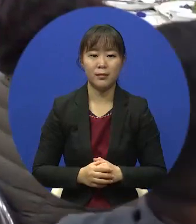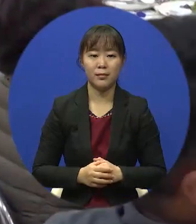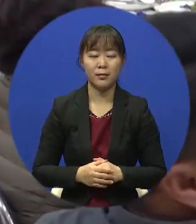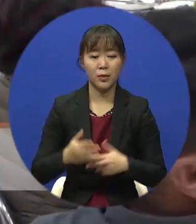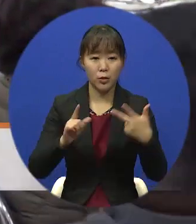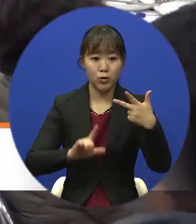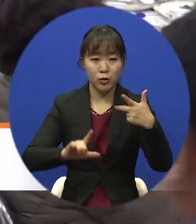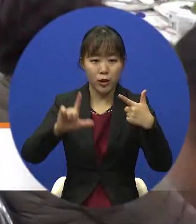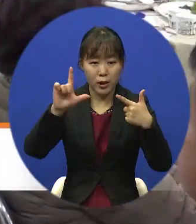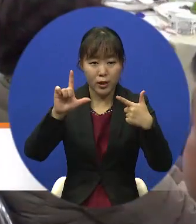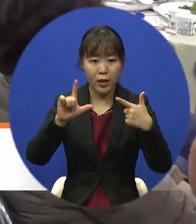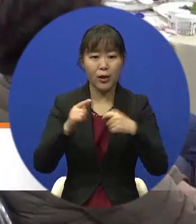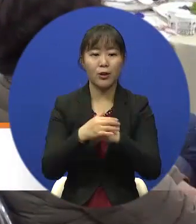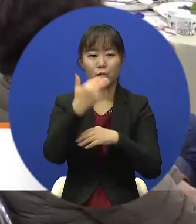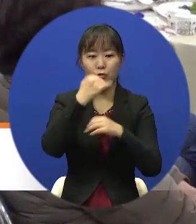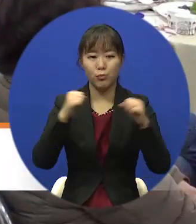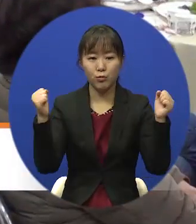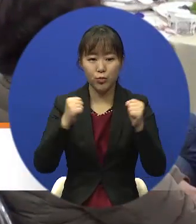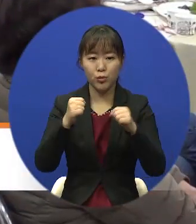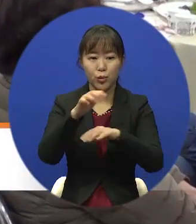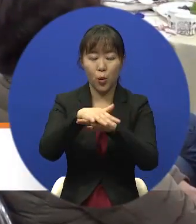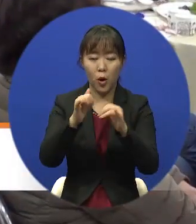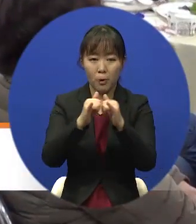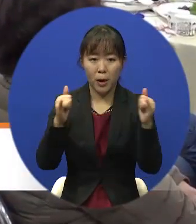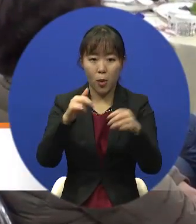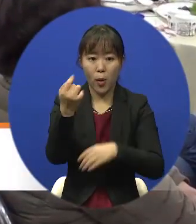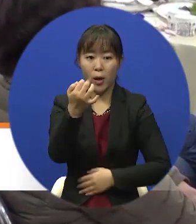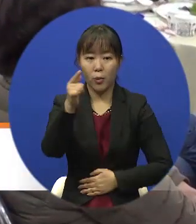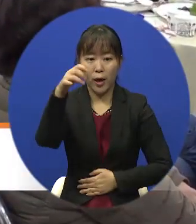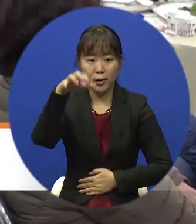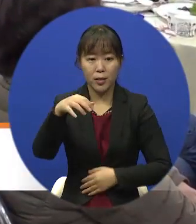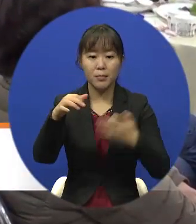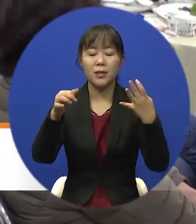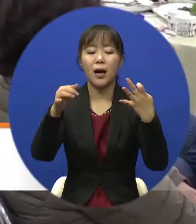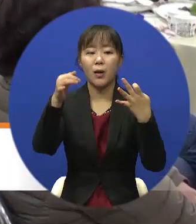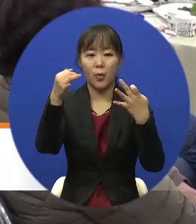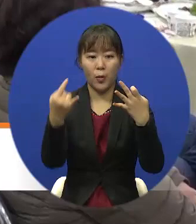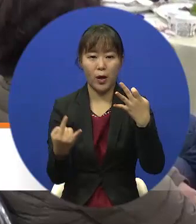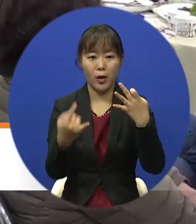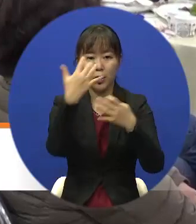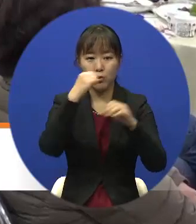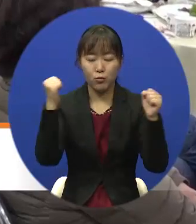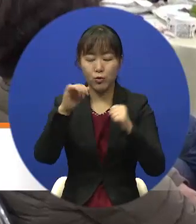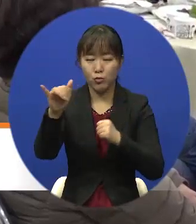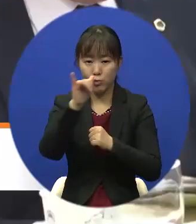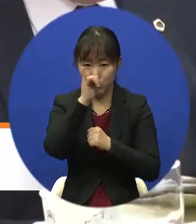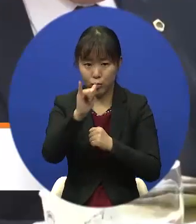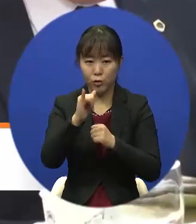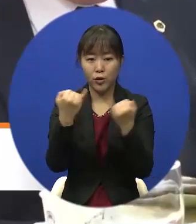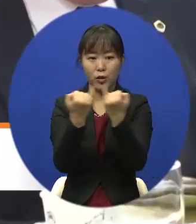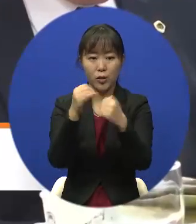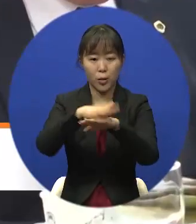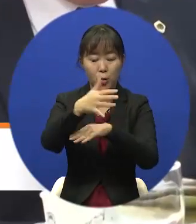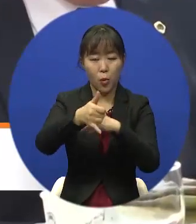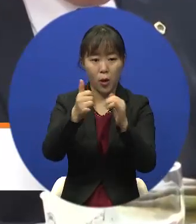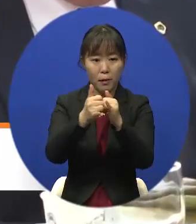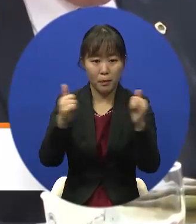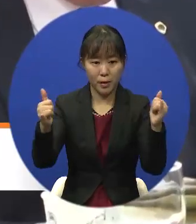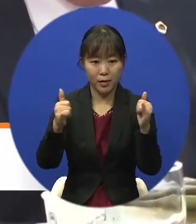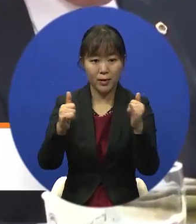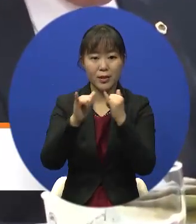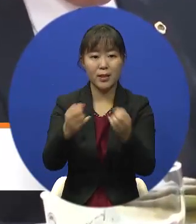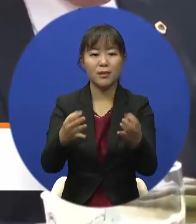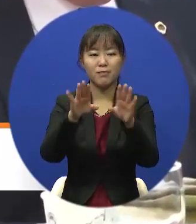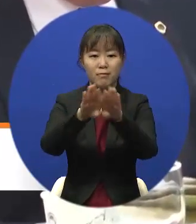지난 6일 충청북도 농업인회관에서 제14회 충북 우수 여성 농업인 대상 시상식이 개최됐습니다. 한국